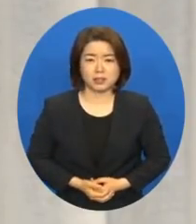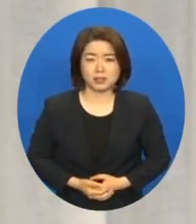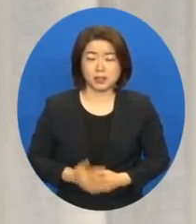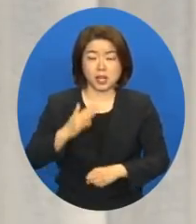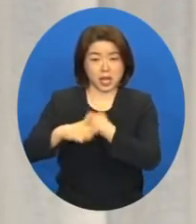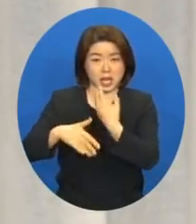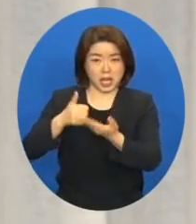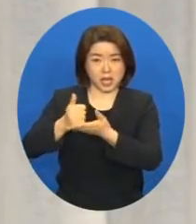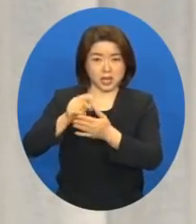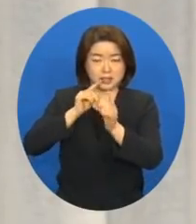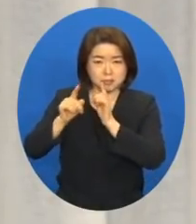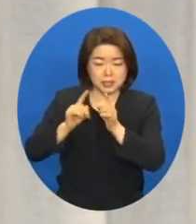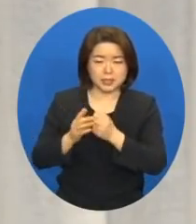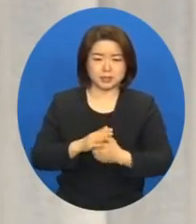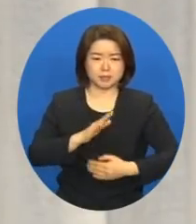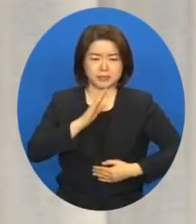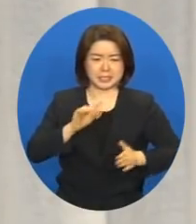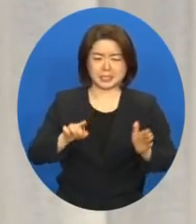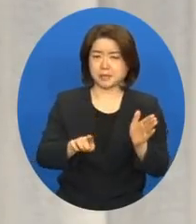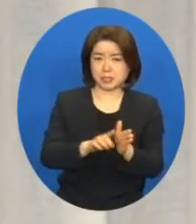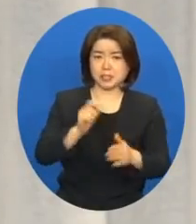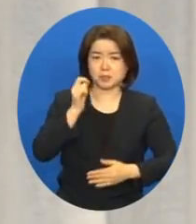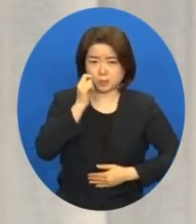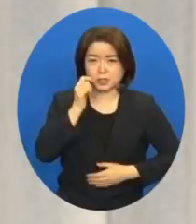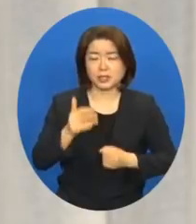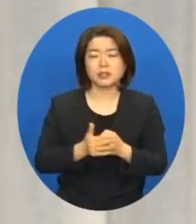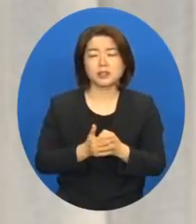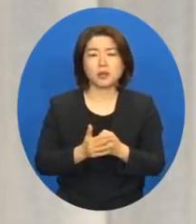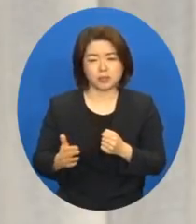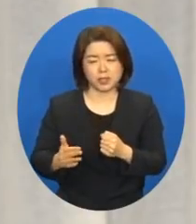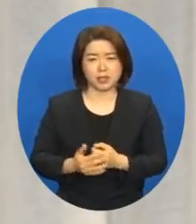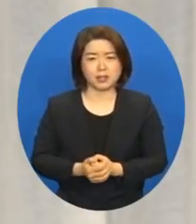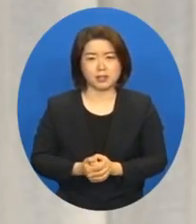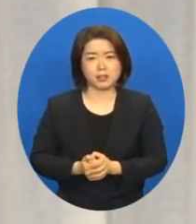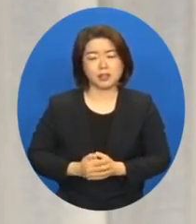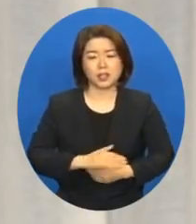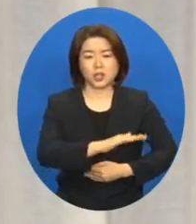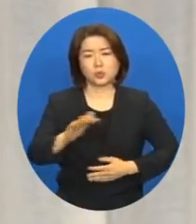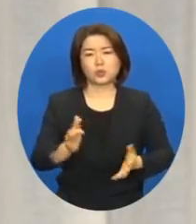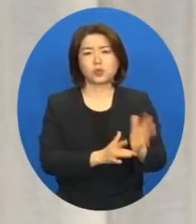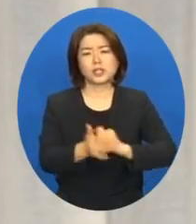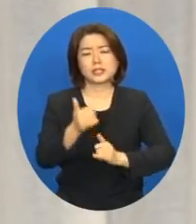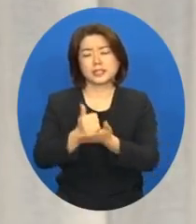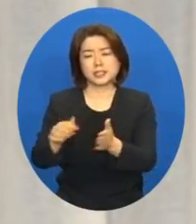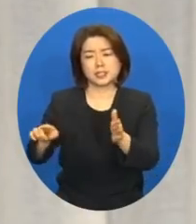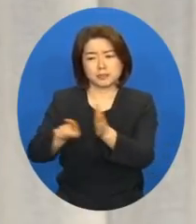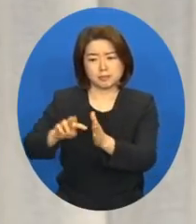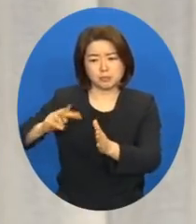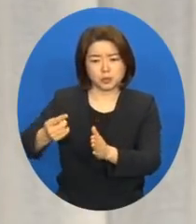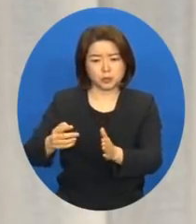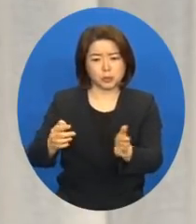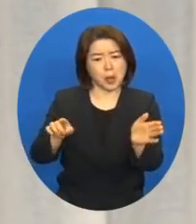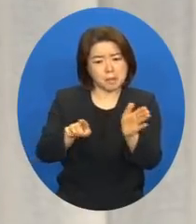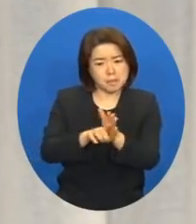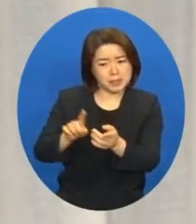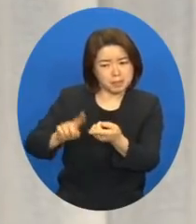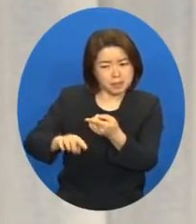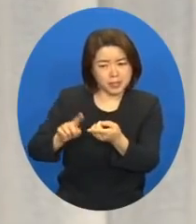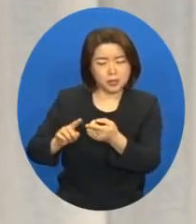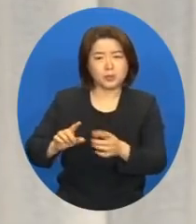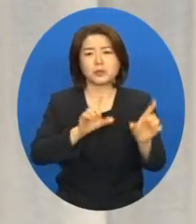하나님의 말씀을 진짜 믿지 못하니까 우리가 예수를 믿고도 믿음대로 사라지지 않는 겁니다.